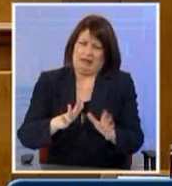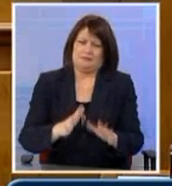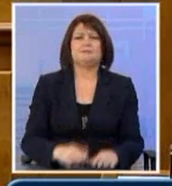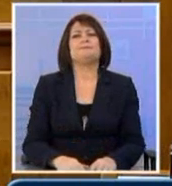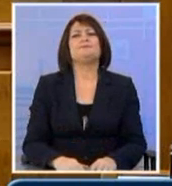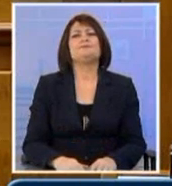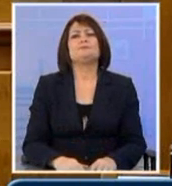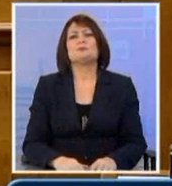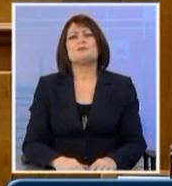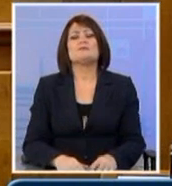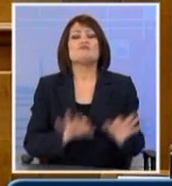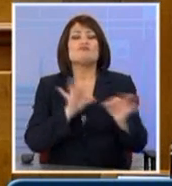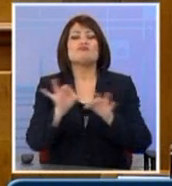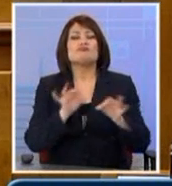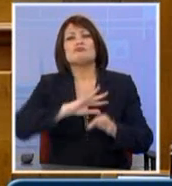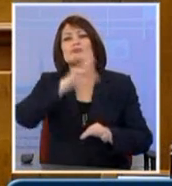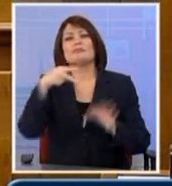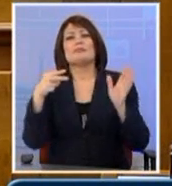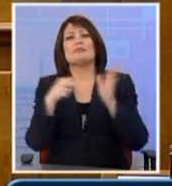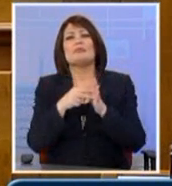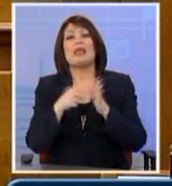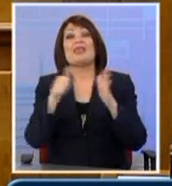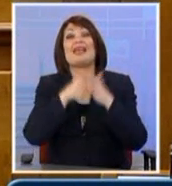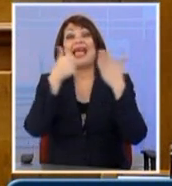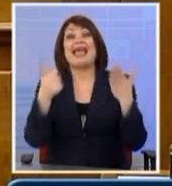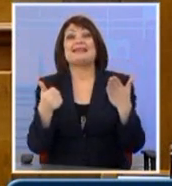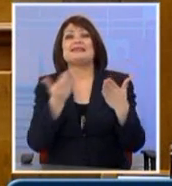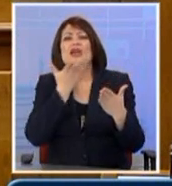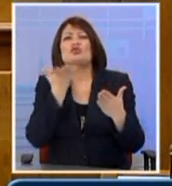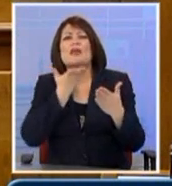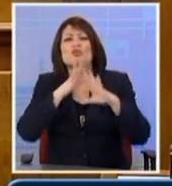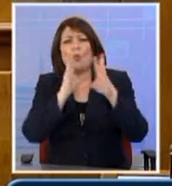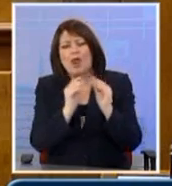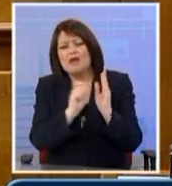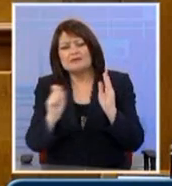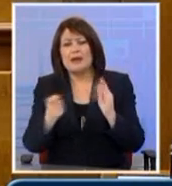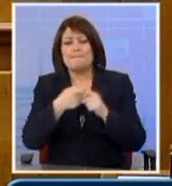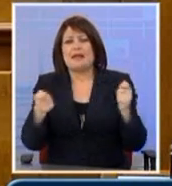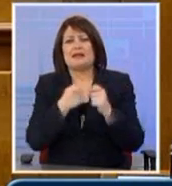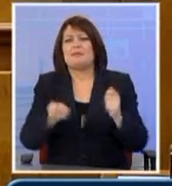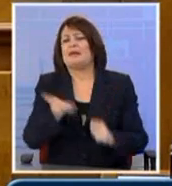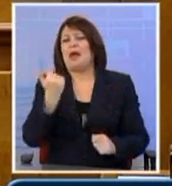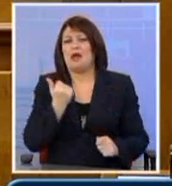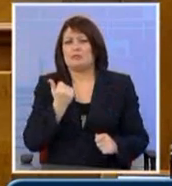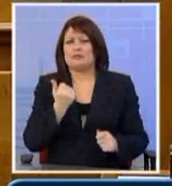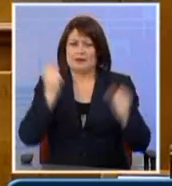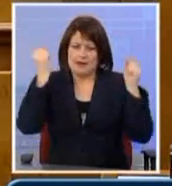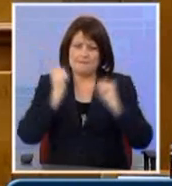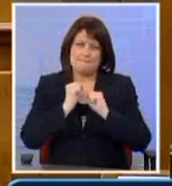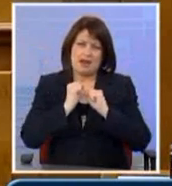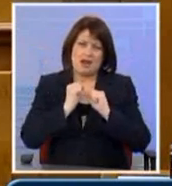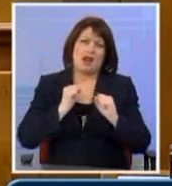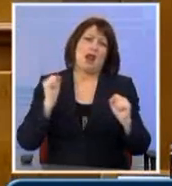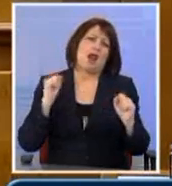το δημοσιονομικό σχεδιασμό μέχρι το 2016. Χωρίς πρόσθετα μέτρα που υπονομεύουν την ανάπτυξη και την